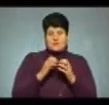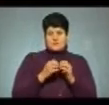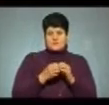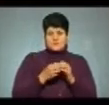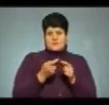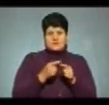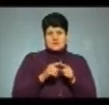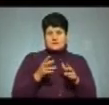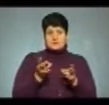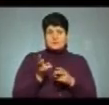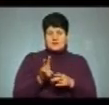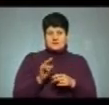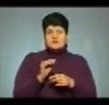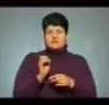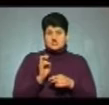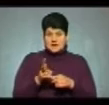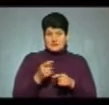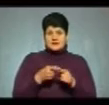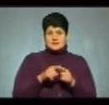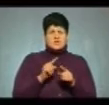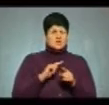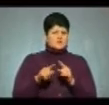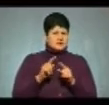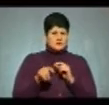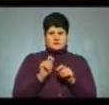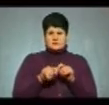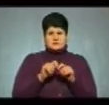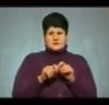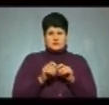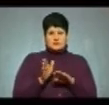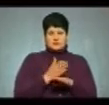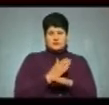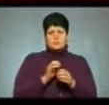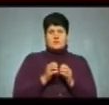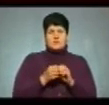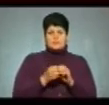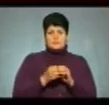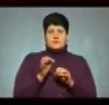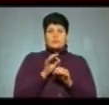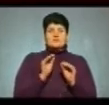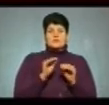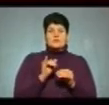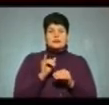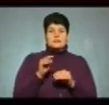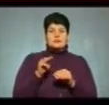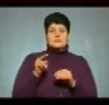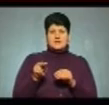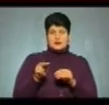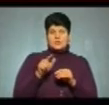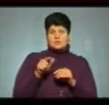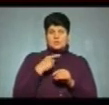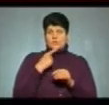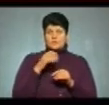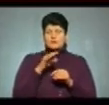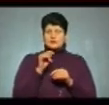проблеми треба звернутися в ЖЕК. В ЖЕК це досить швидко дослідить і усуне цю проблему. Власне, про встановлення ІТП. Мешканці говорять про те,